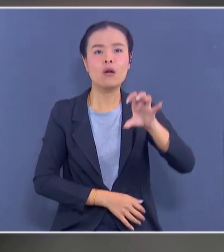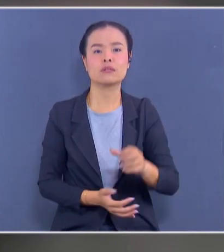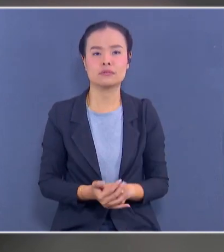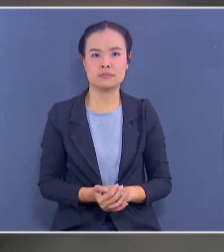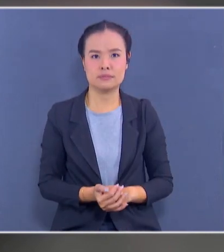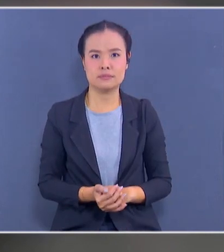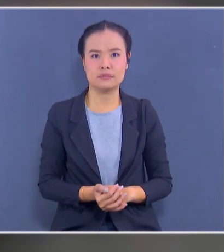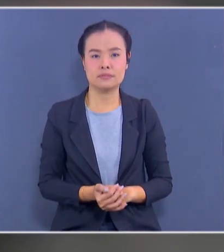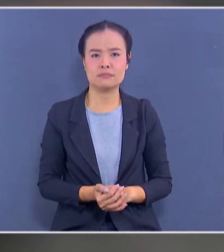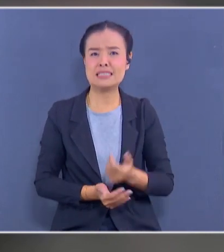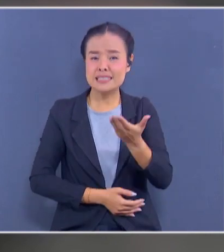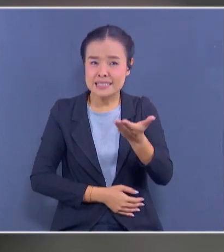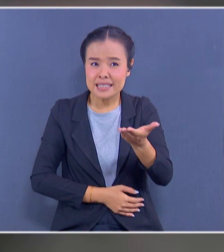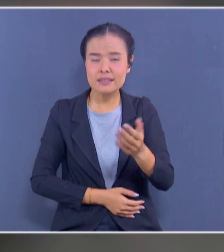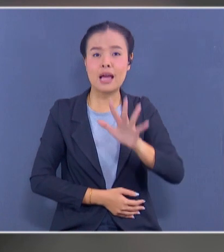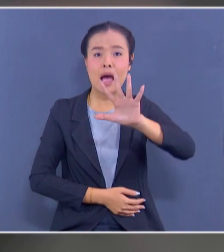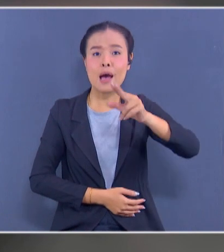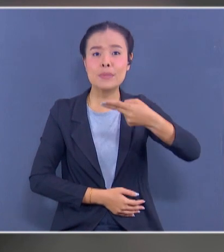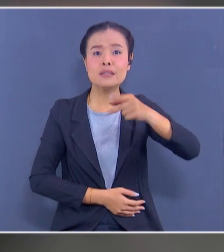51,800 บาทครับเน ี่ ยฮะ